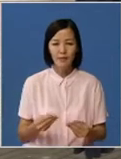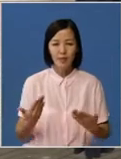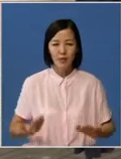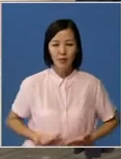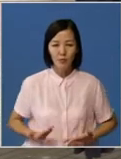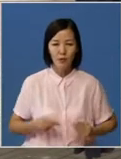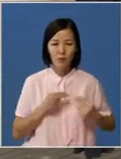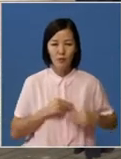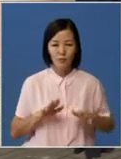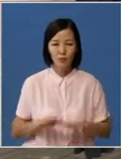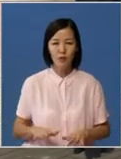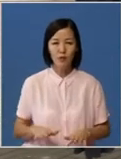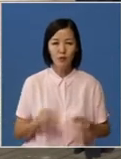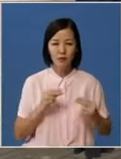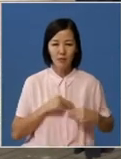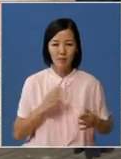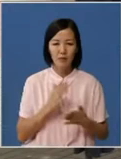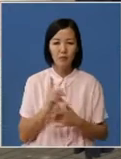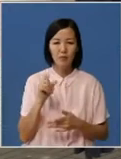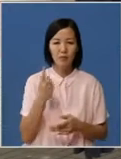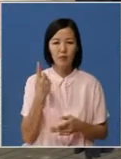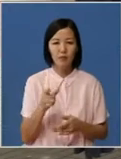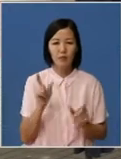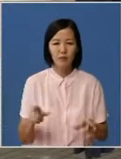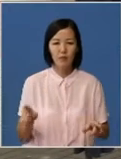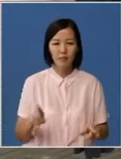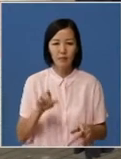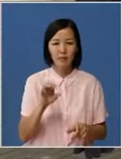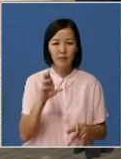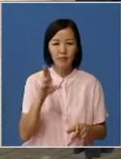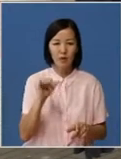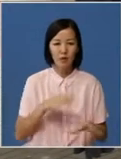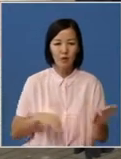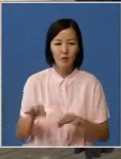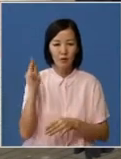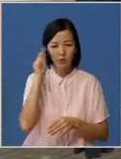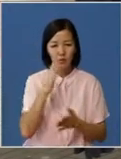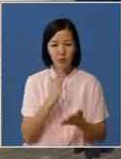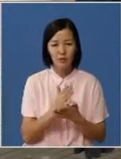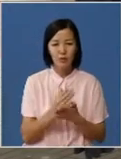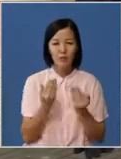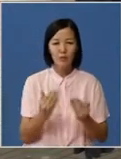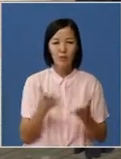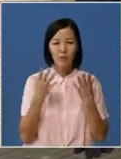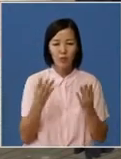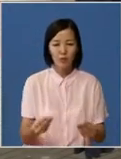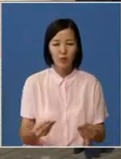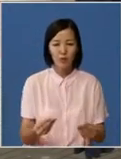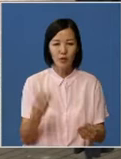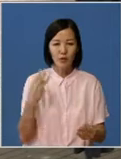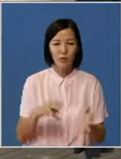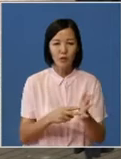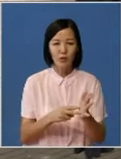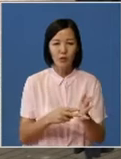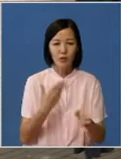әлеуметтік жұмыс орындарында жасап жатыр. 101 азаматты бастау бизнес жобасы бойынша оқытып, бүгінгі күні 37